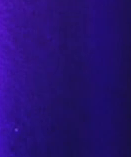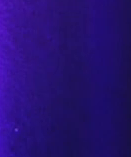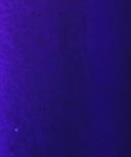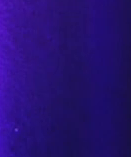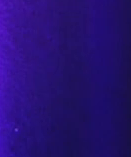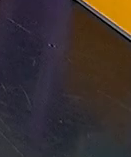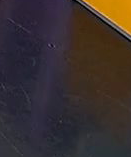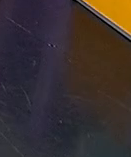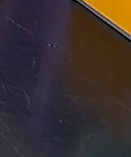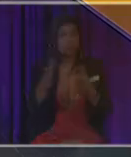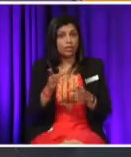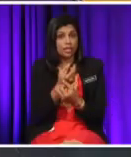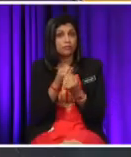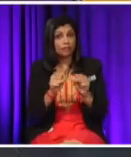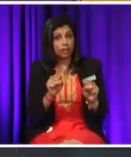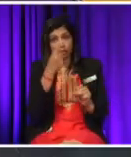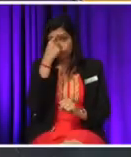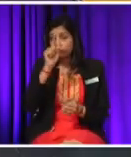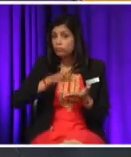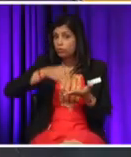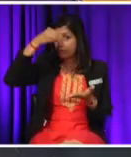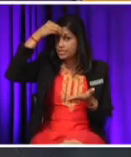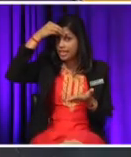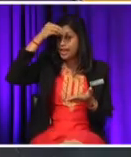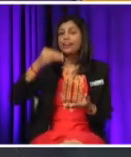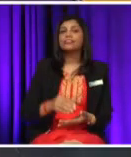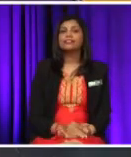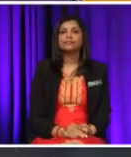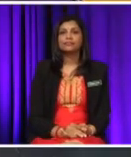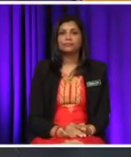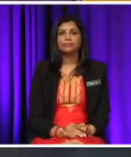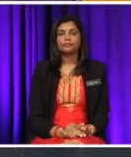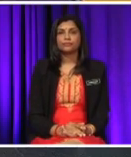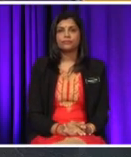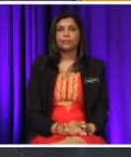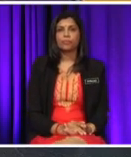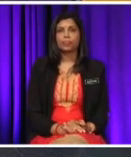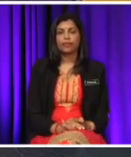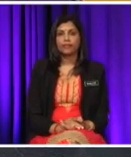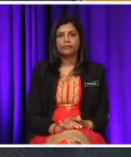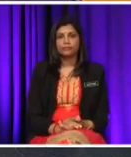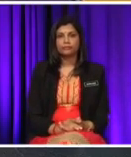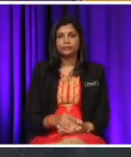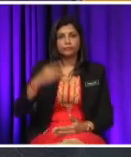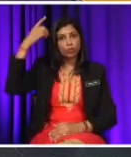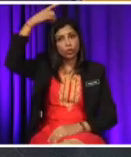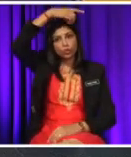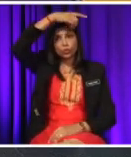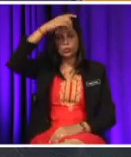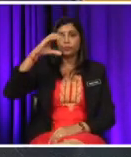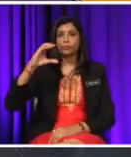datang Sahabat juga untuk mengetahui lebih lanjut dengan topik kita pada hari ini yaitu hukum Chaos tapi